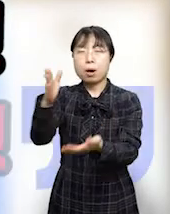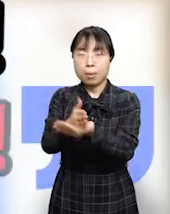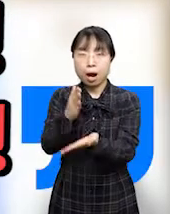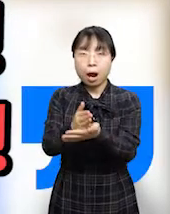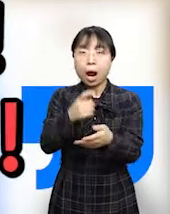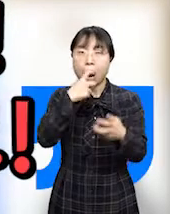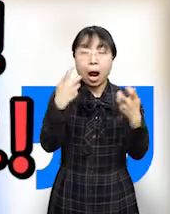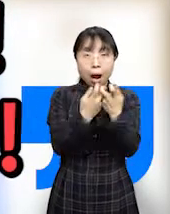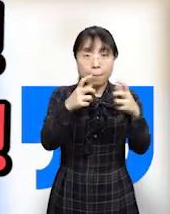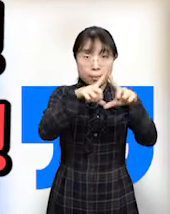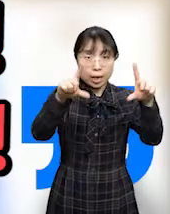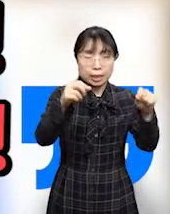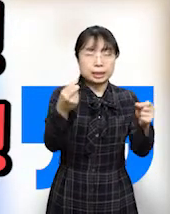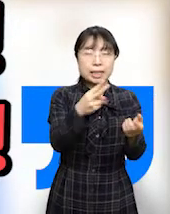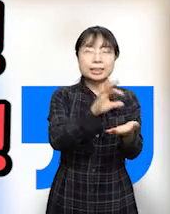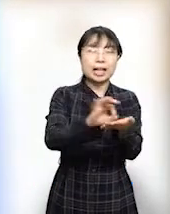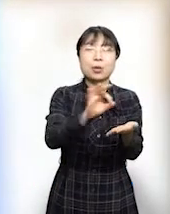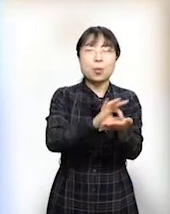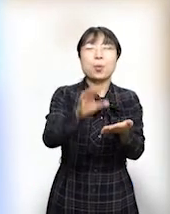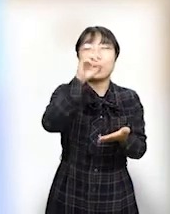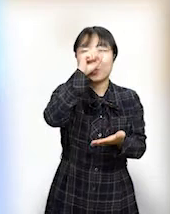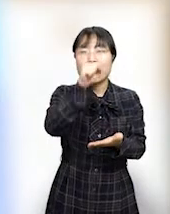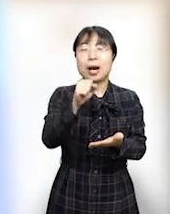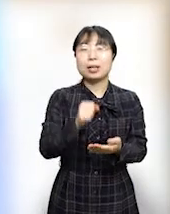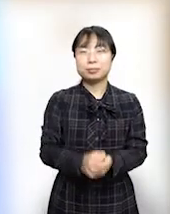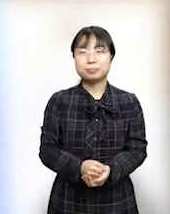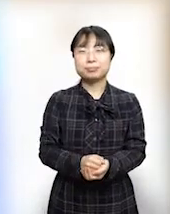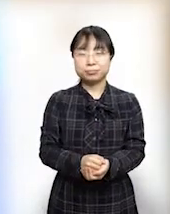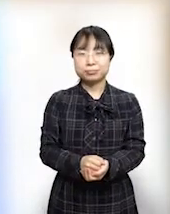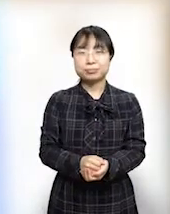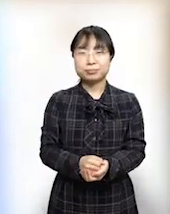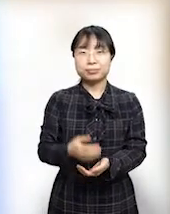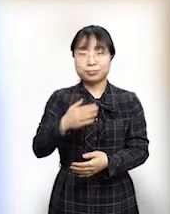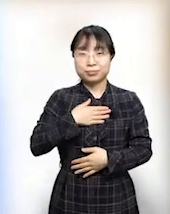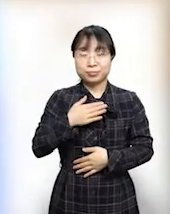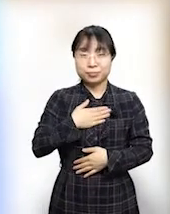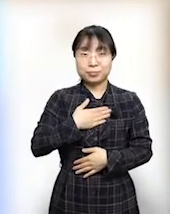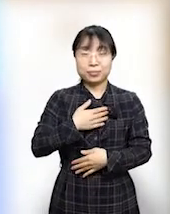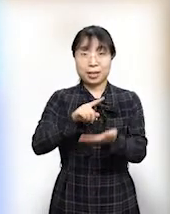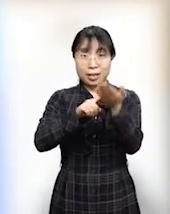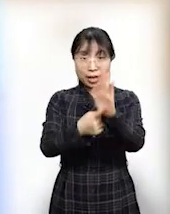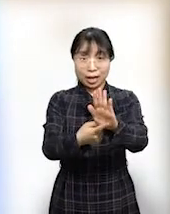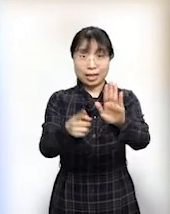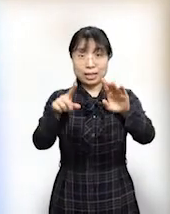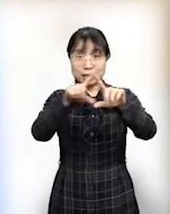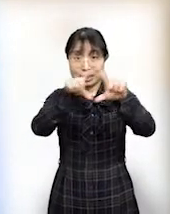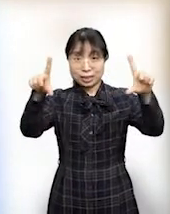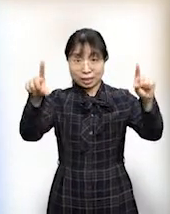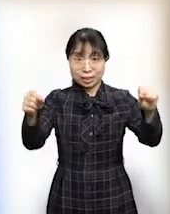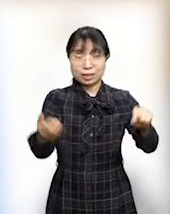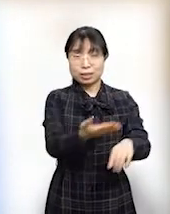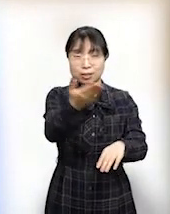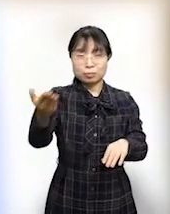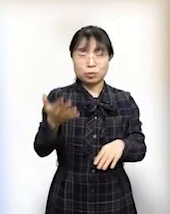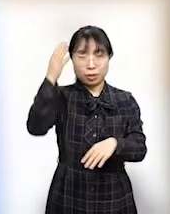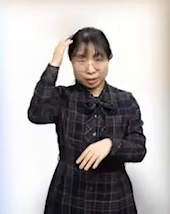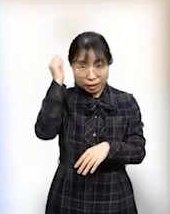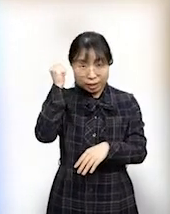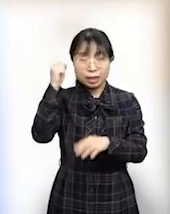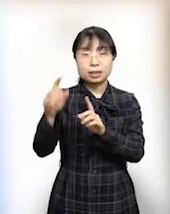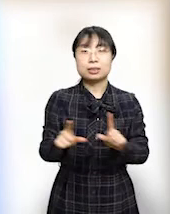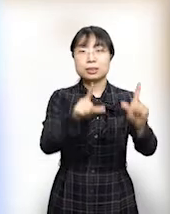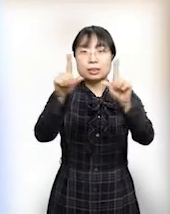아이스팩 재사용 실천하고 시민 여러분 제가 외친 구호를 가슴 깊이 새기시고 생활